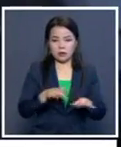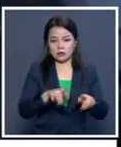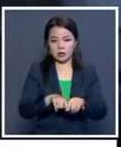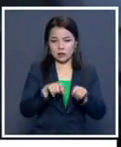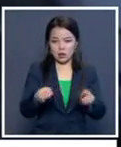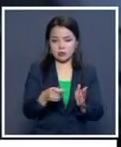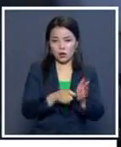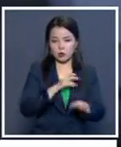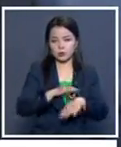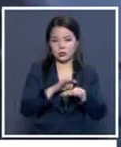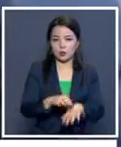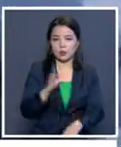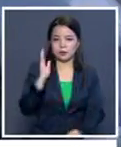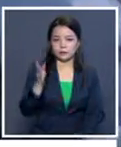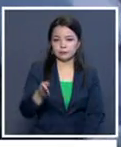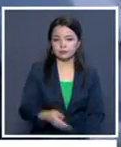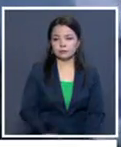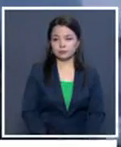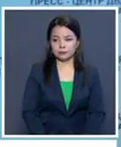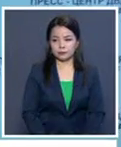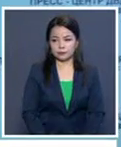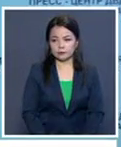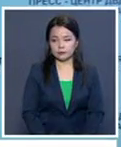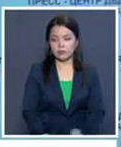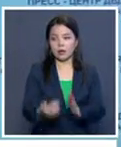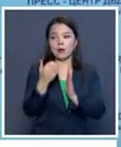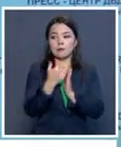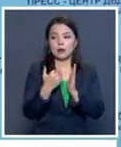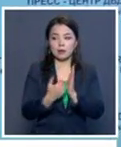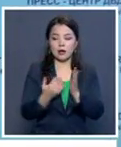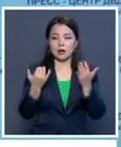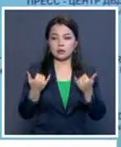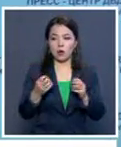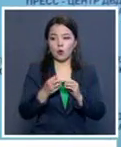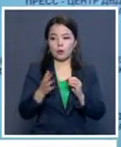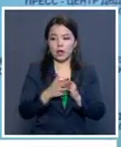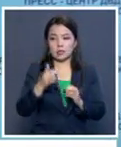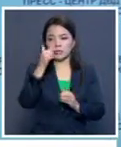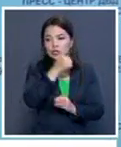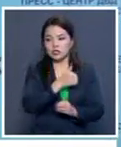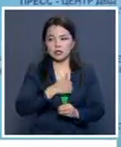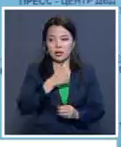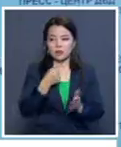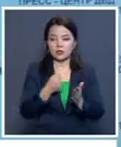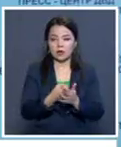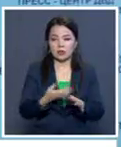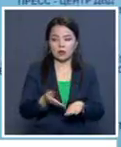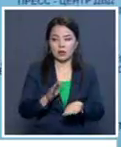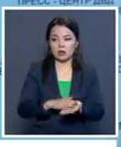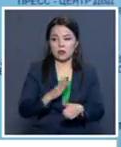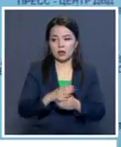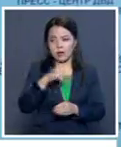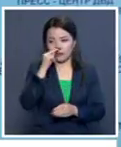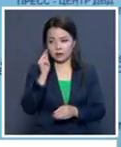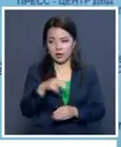қозғалды, тергеу жүріп жатыр. Бұл баптың санкциясы 15 жылға дейін, бұл аса ауыр қылмыс болып табылады.